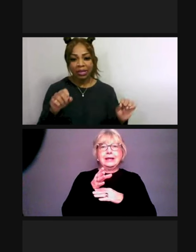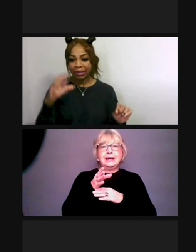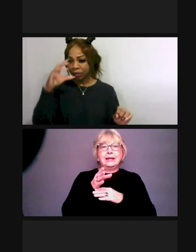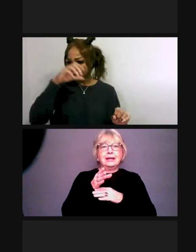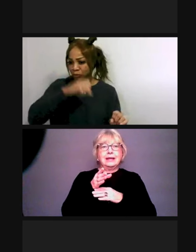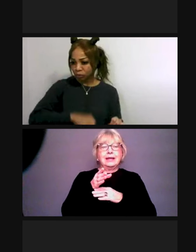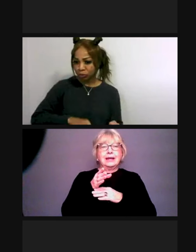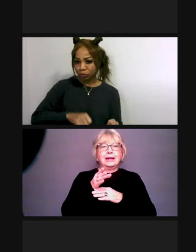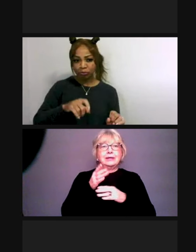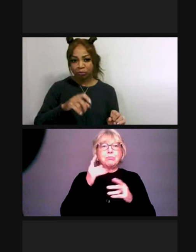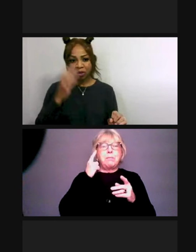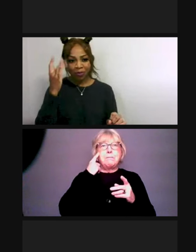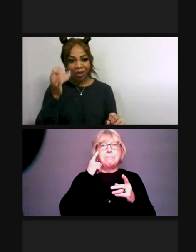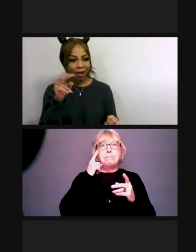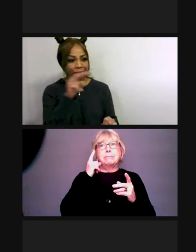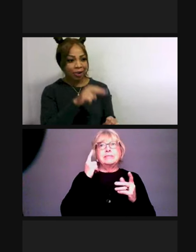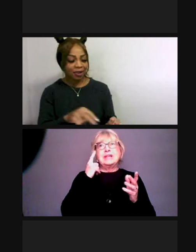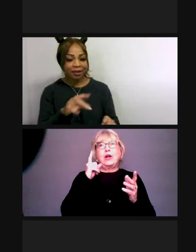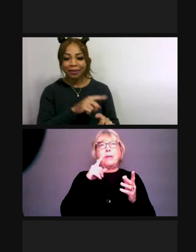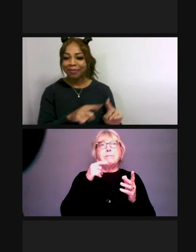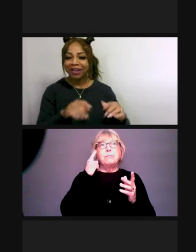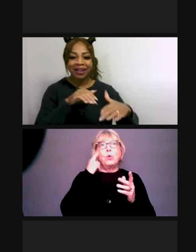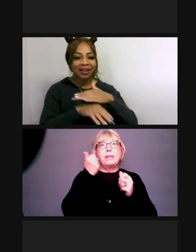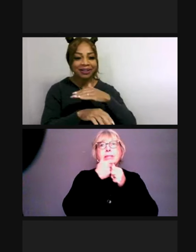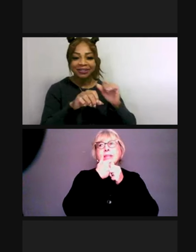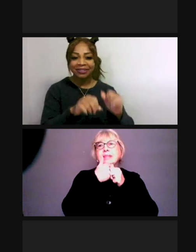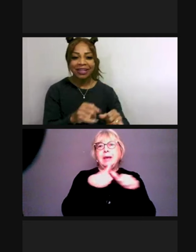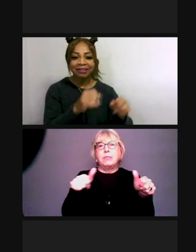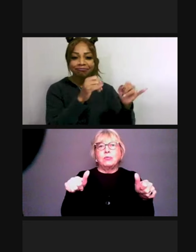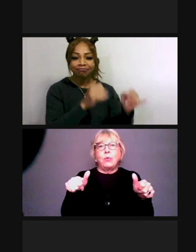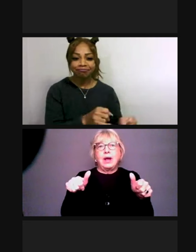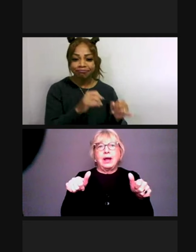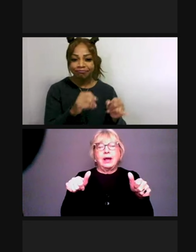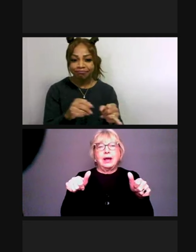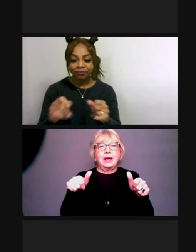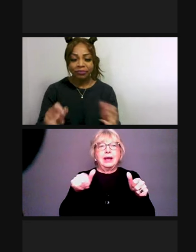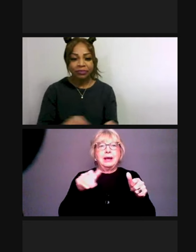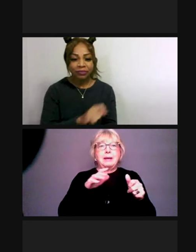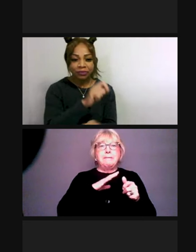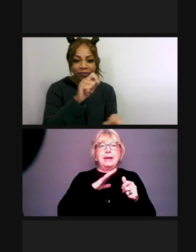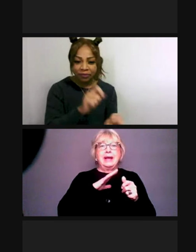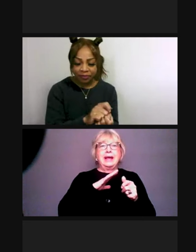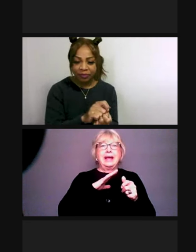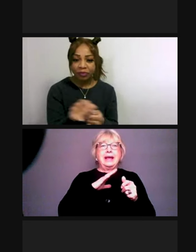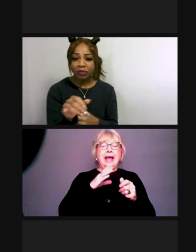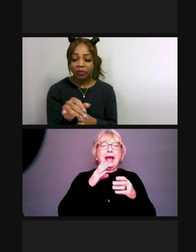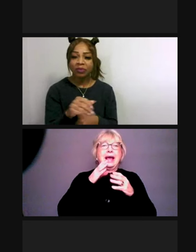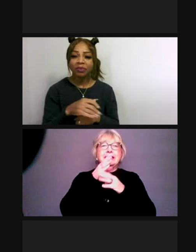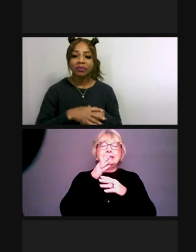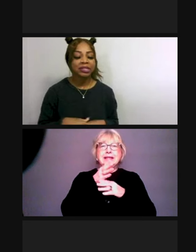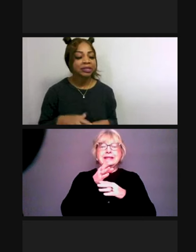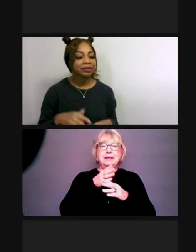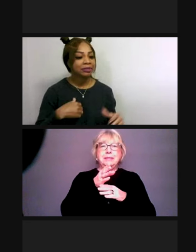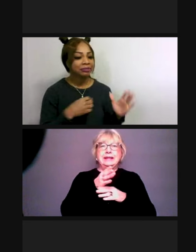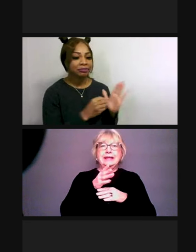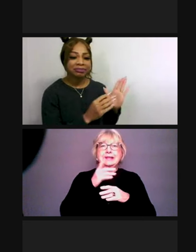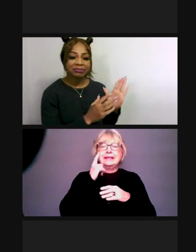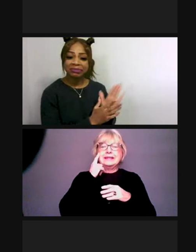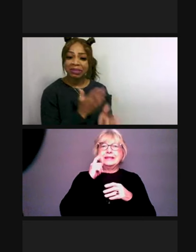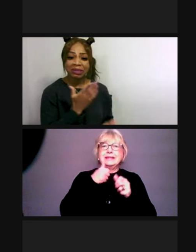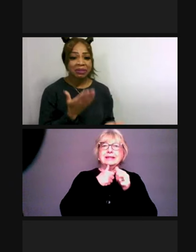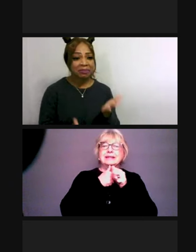passe-partout, mais l'accessibilité doit être vraiment, c'est une approche individuelle et